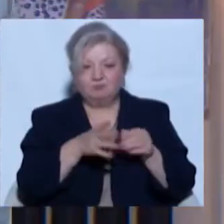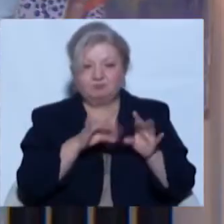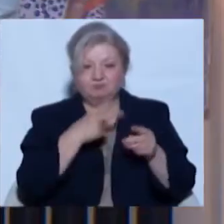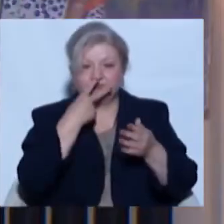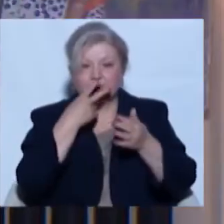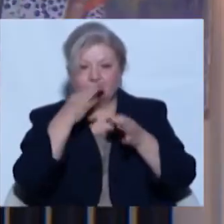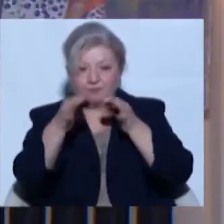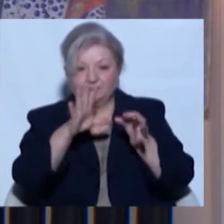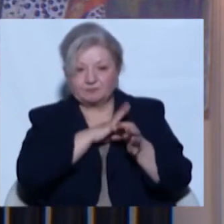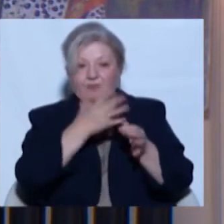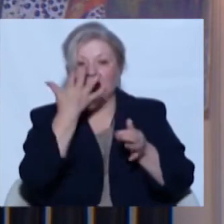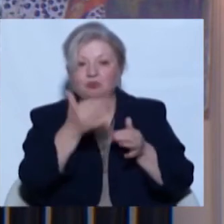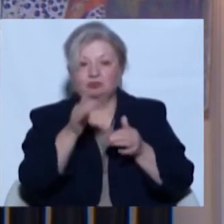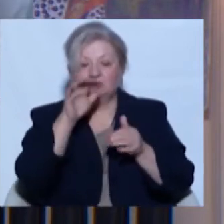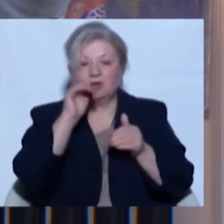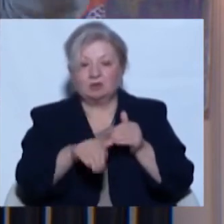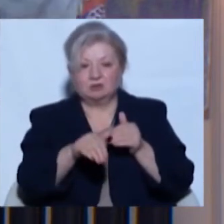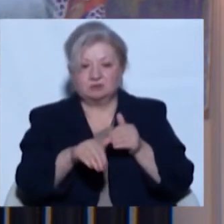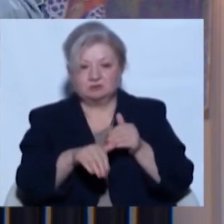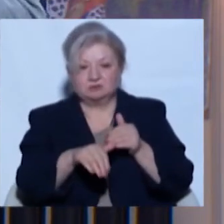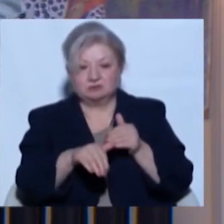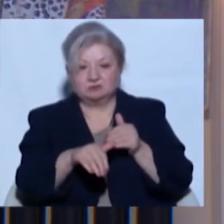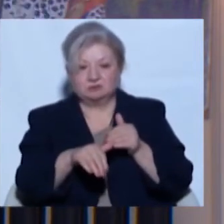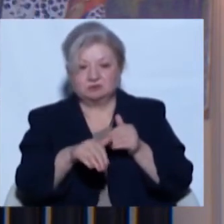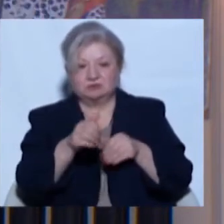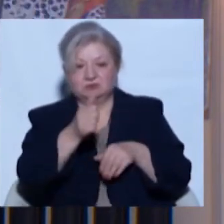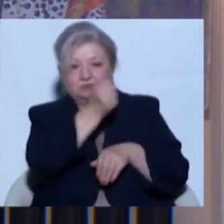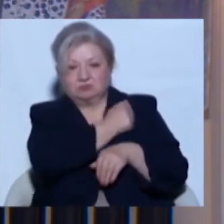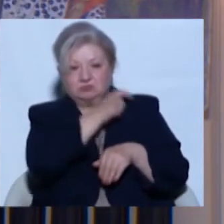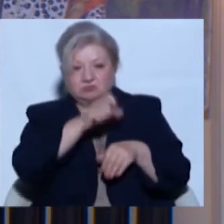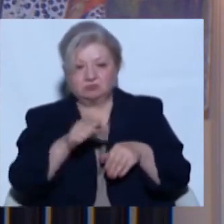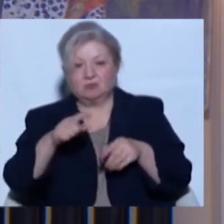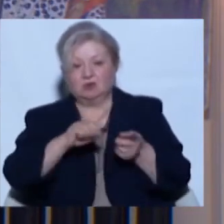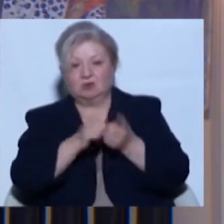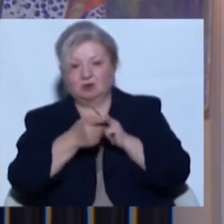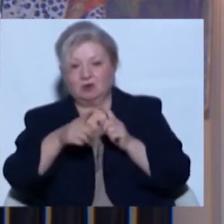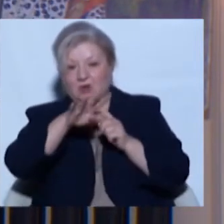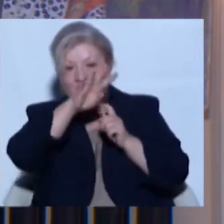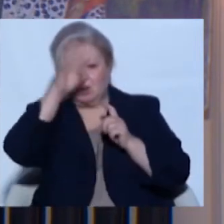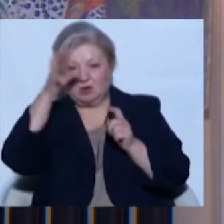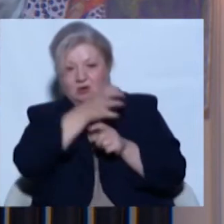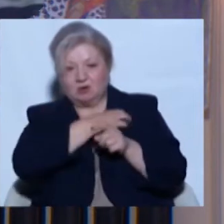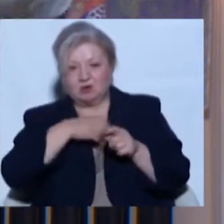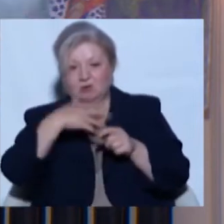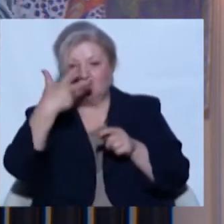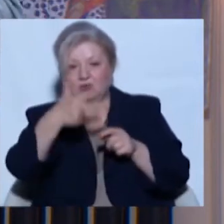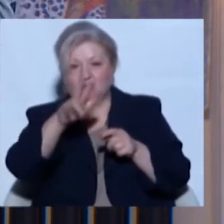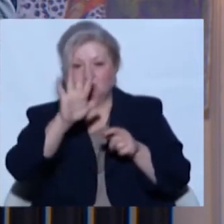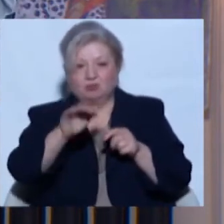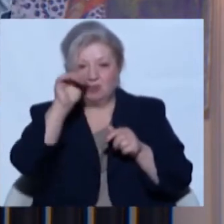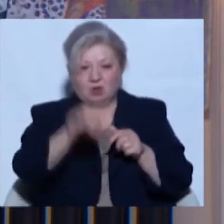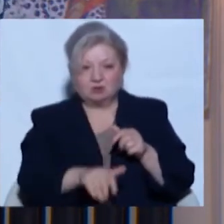როგორც ვთქვით, ომში 5000 ადამიანი, 25000 ადამიანის წინააღმდეგ ძნელია მოგება, მაგრამ პირველ დღეს ერეკლე მოიგოეს, მაგრამ მოღალატე